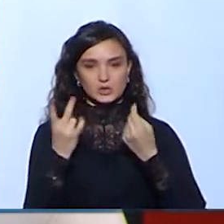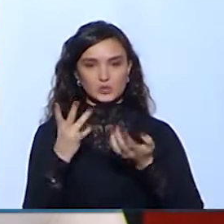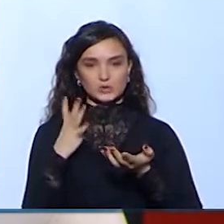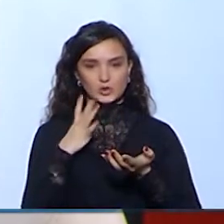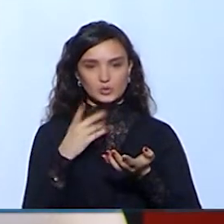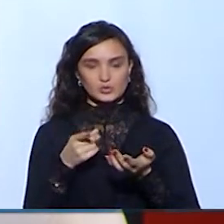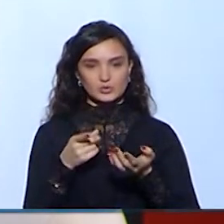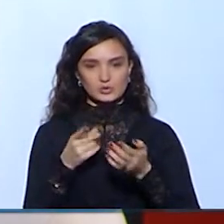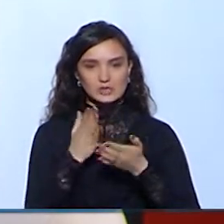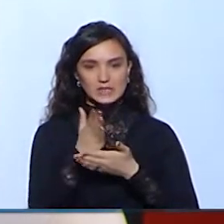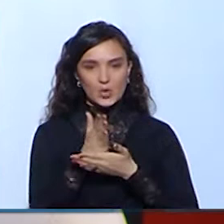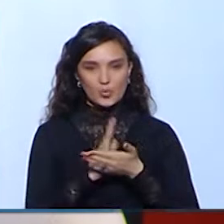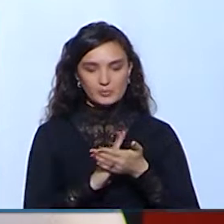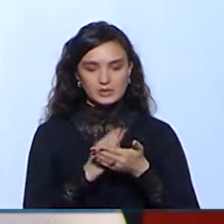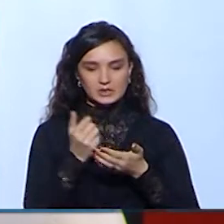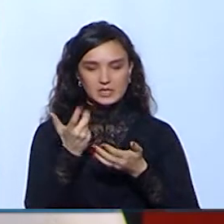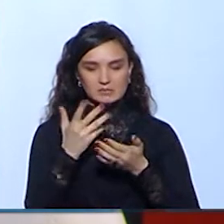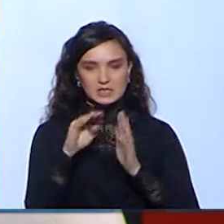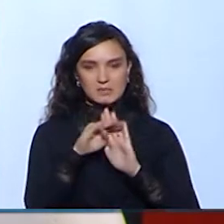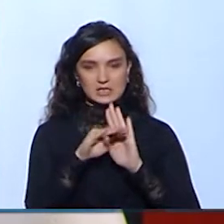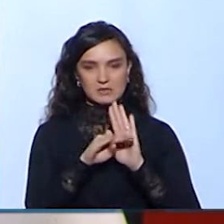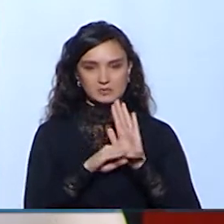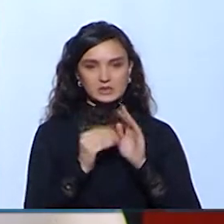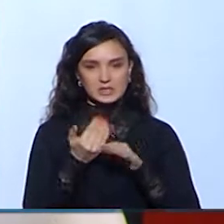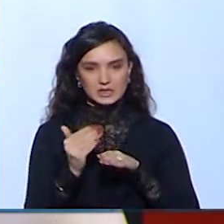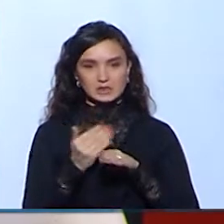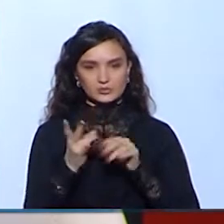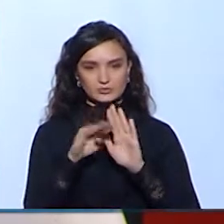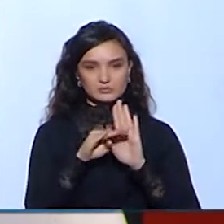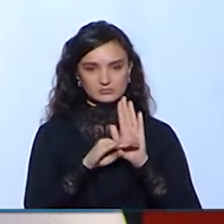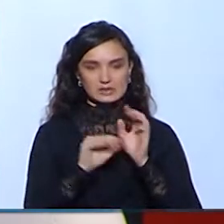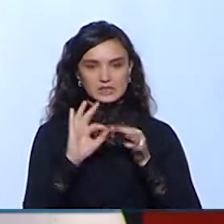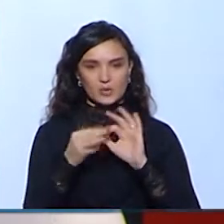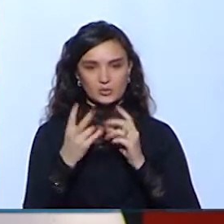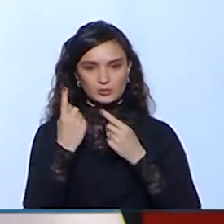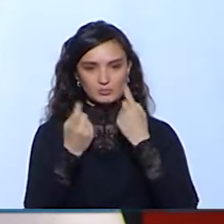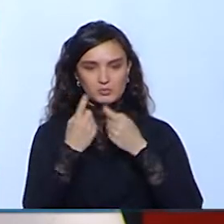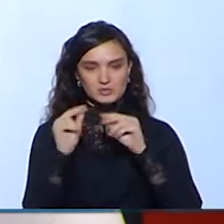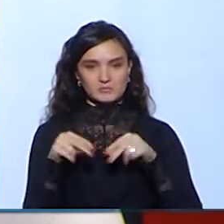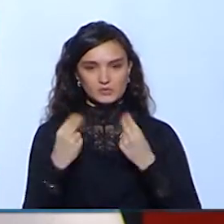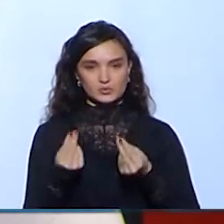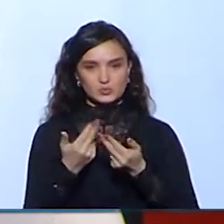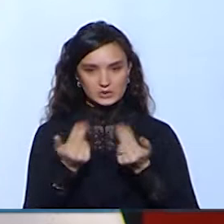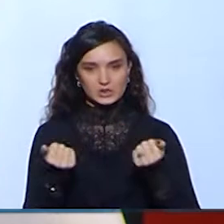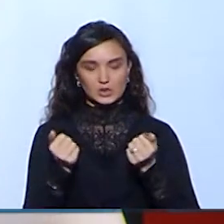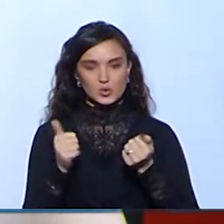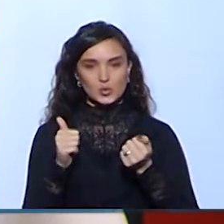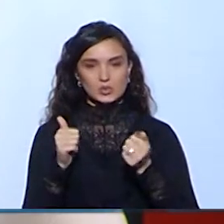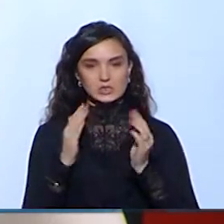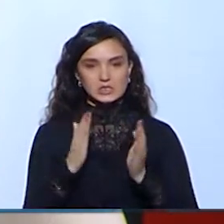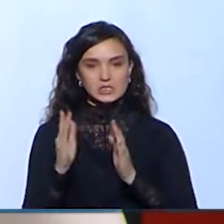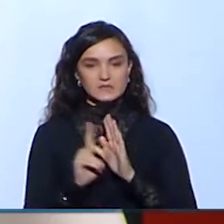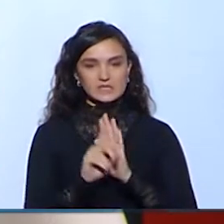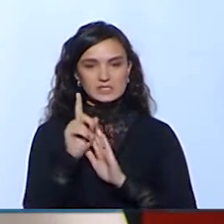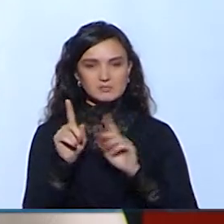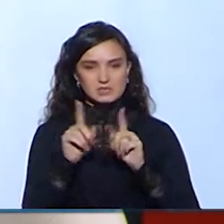იყოს დაყოფილი რამდენიმე ეტაპად. ანუ თანდათანობით ვაწოდოთ. დეტალურად უნდა მივაწოდოთ ეს ინფორმაცია, დიახ. როგორც წესი